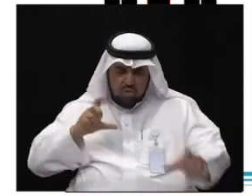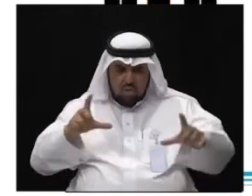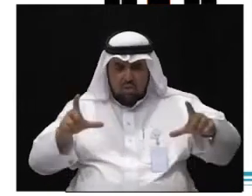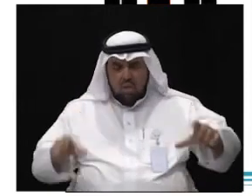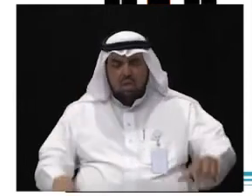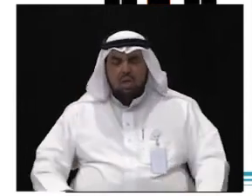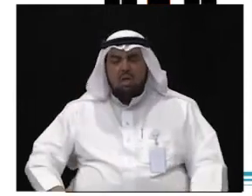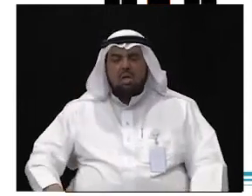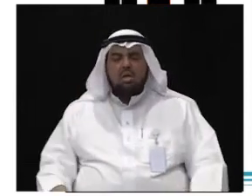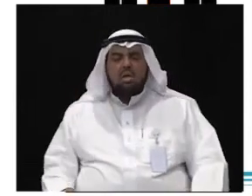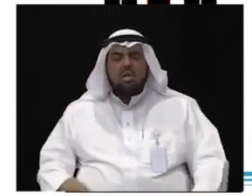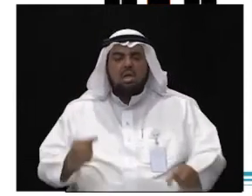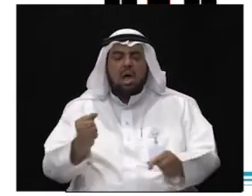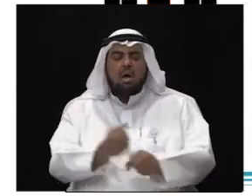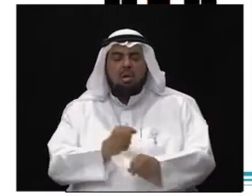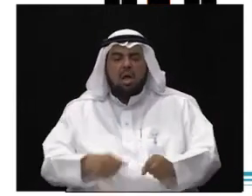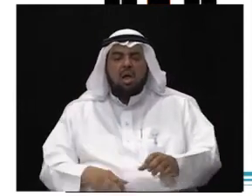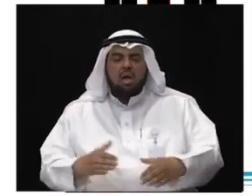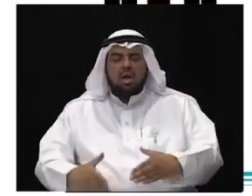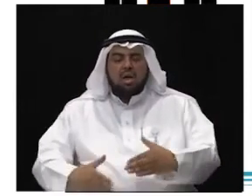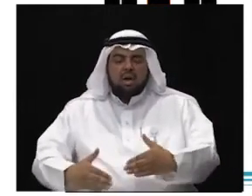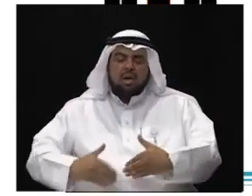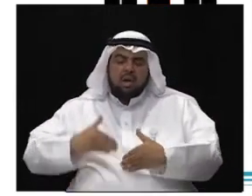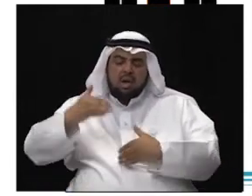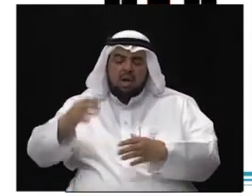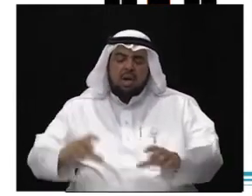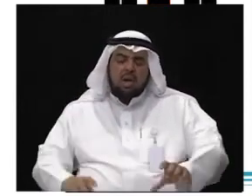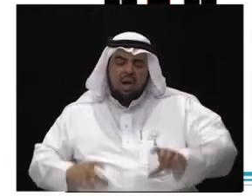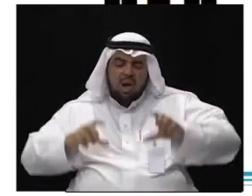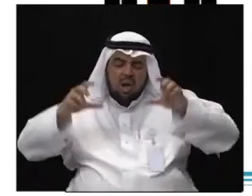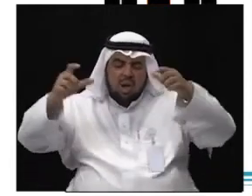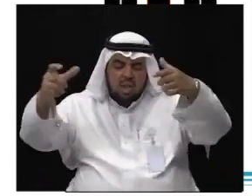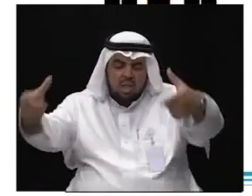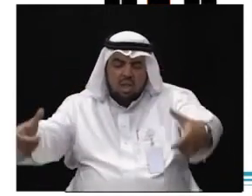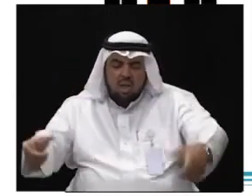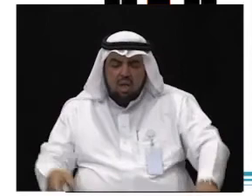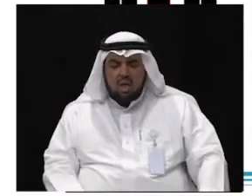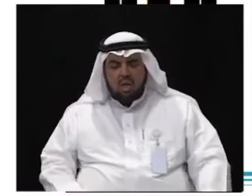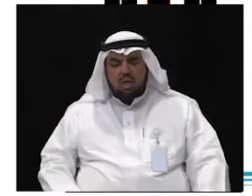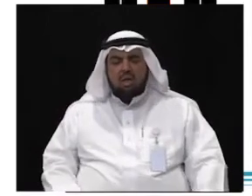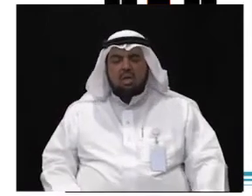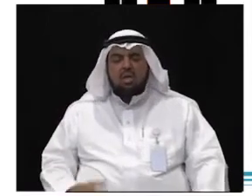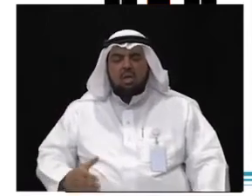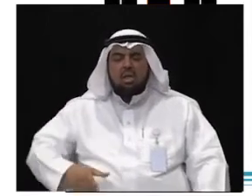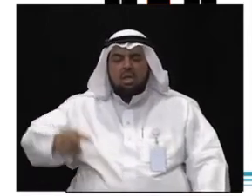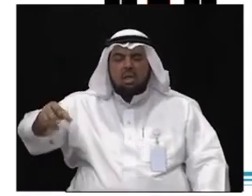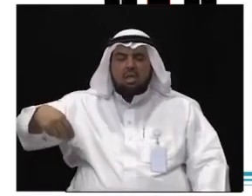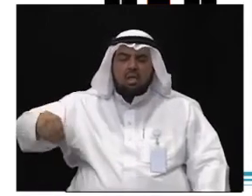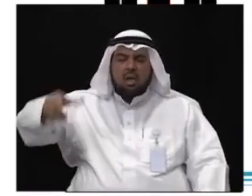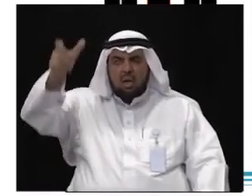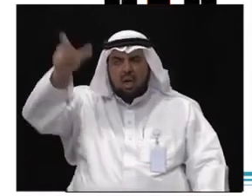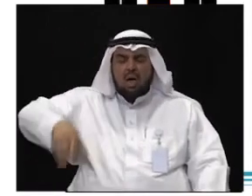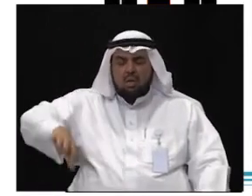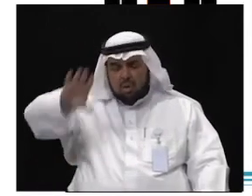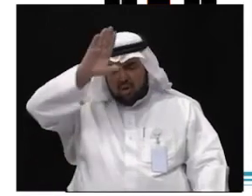لهما، والذي يعمل على نقلهما إلى أو الانتقال منهما إلى القائمة